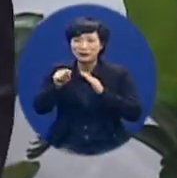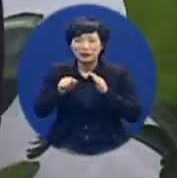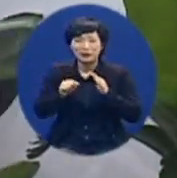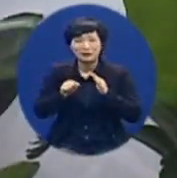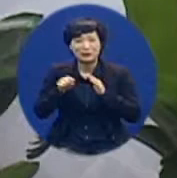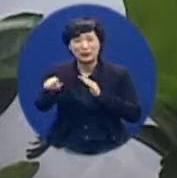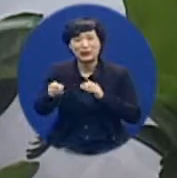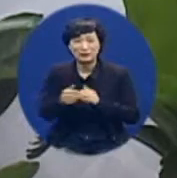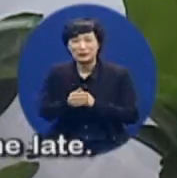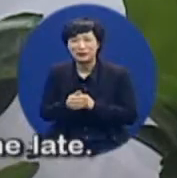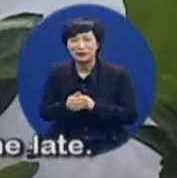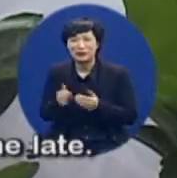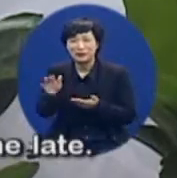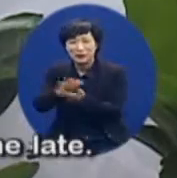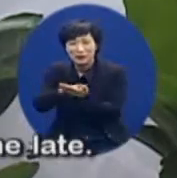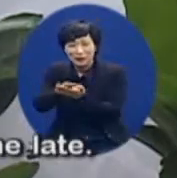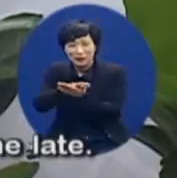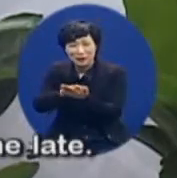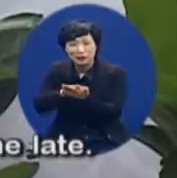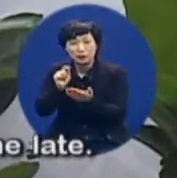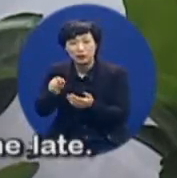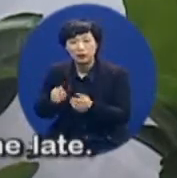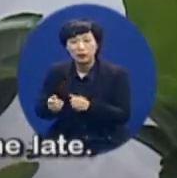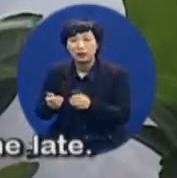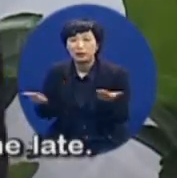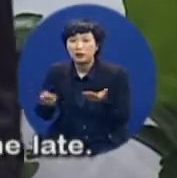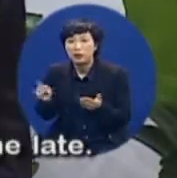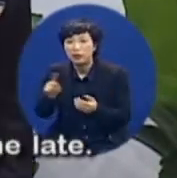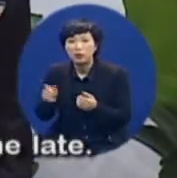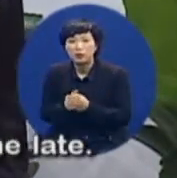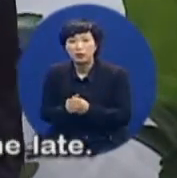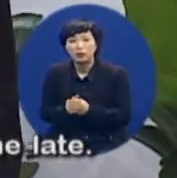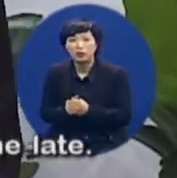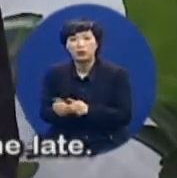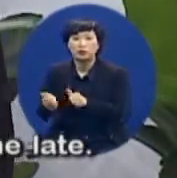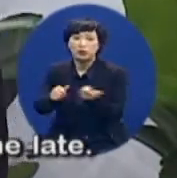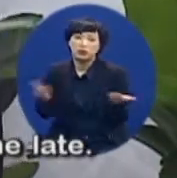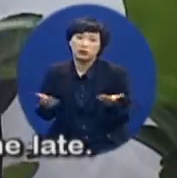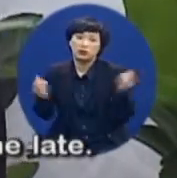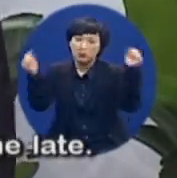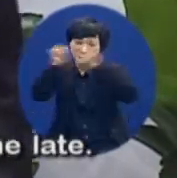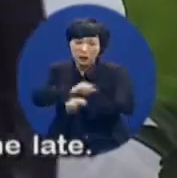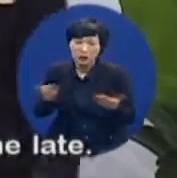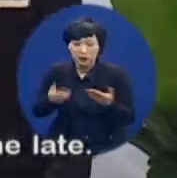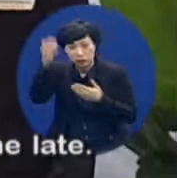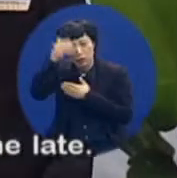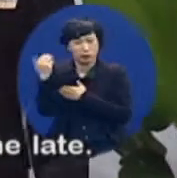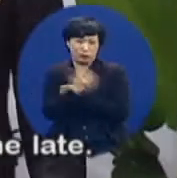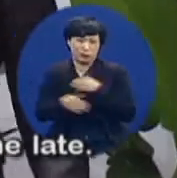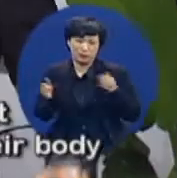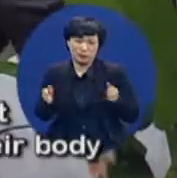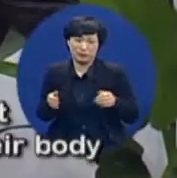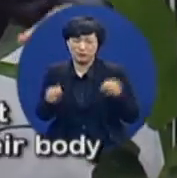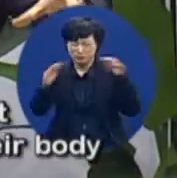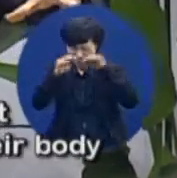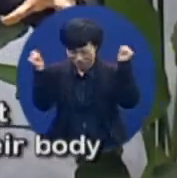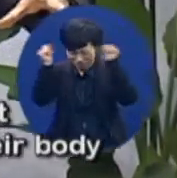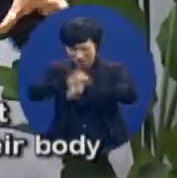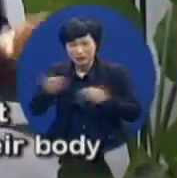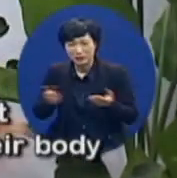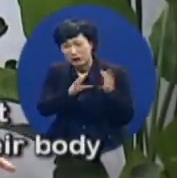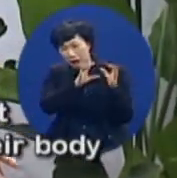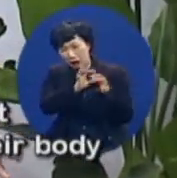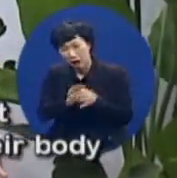짓이 죽을 짓만 망할 짓만 영육간에 망칠 짓만